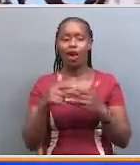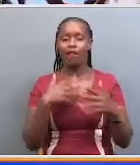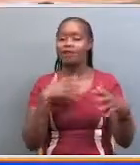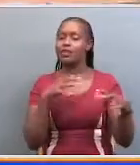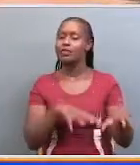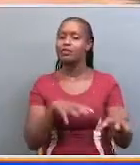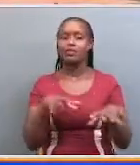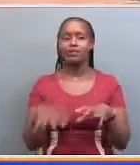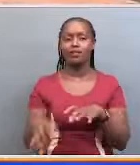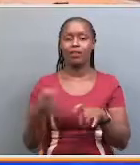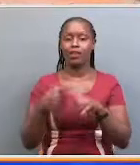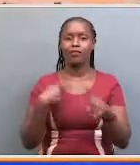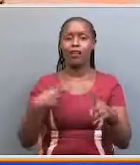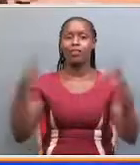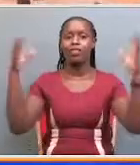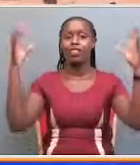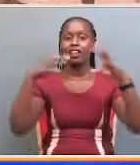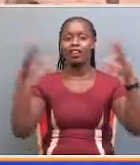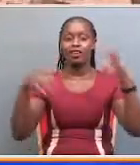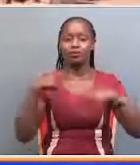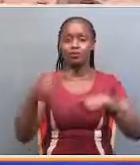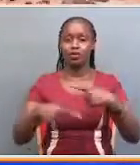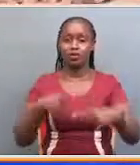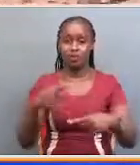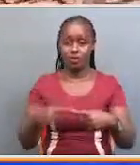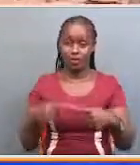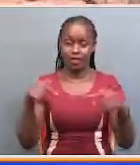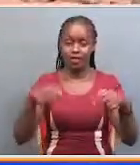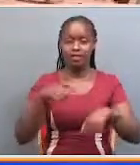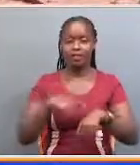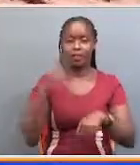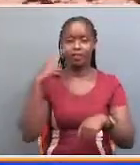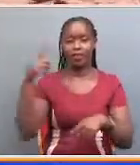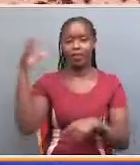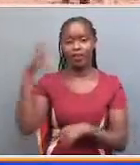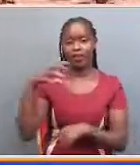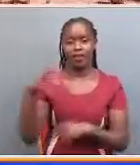kutokana na mvua kubwa inayoendelea kunyesha katika msimu huu wa mvua.